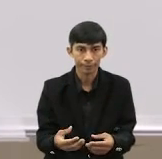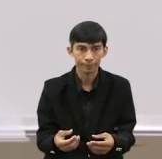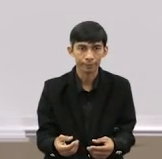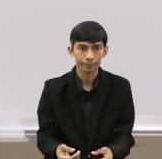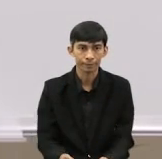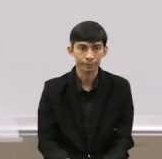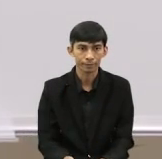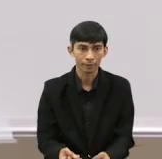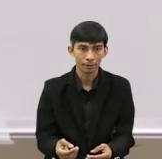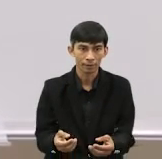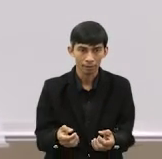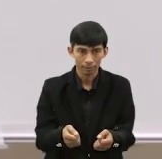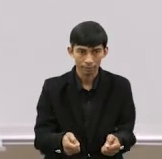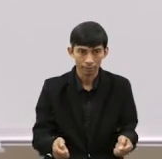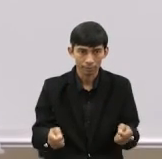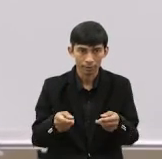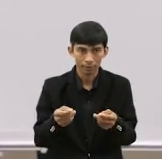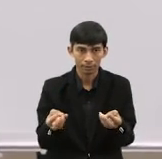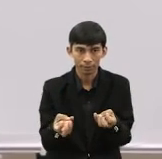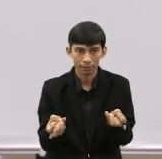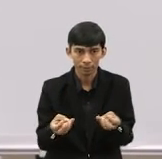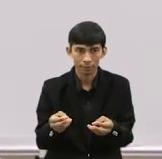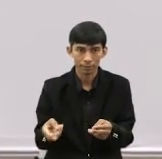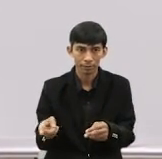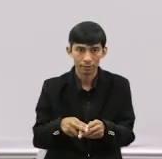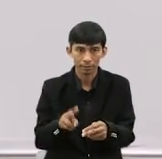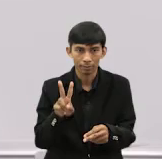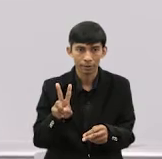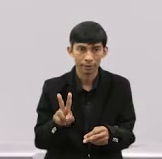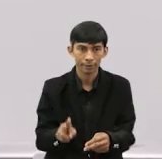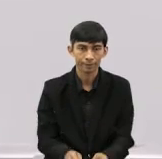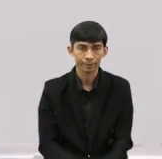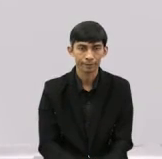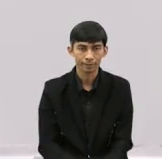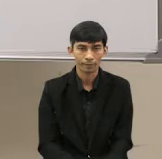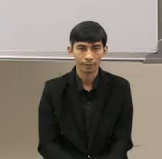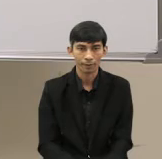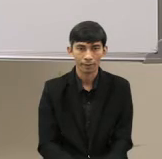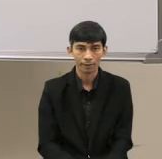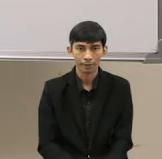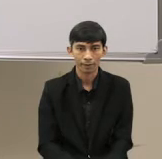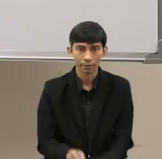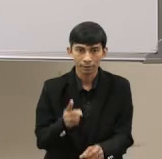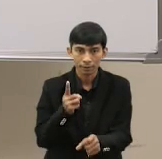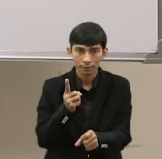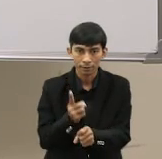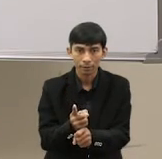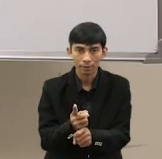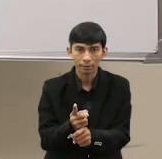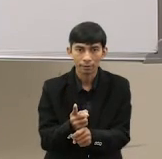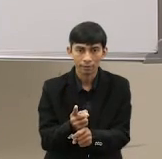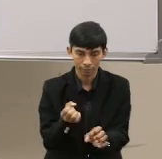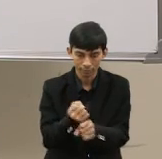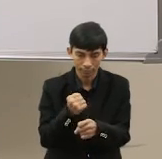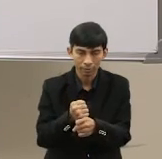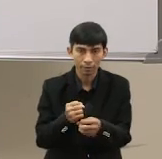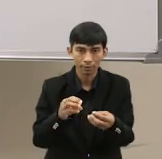bao sờ đầu tiếng pì chẳng thua lại ấy con cứ tới thua lại lại bao